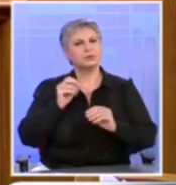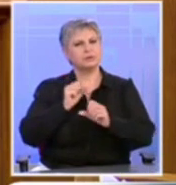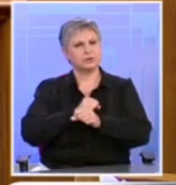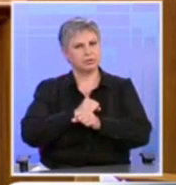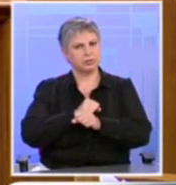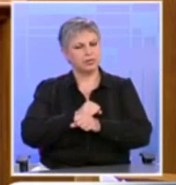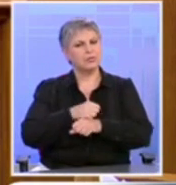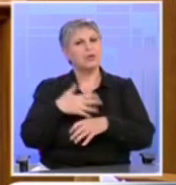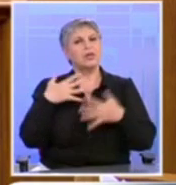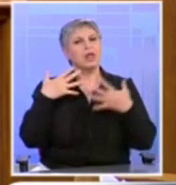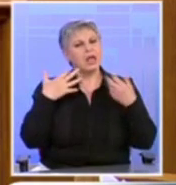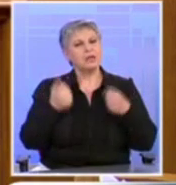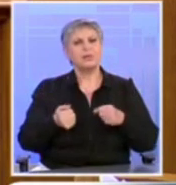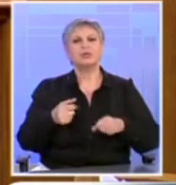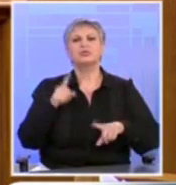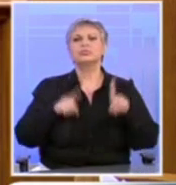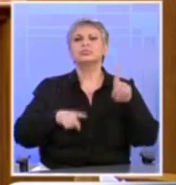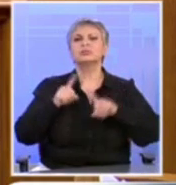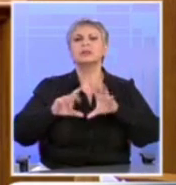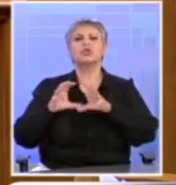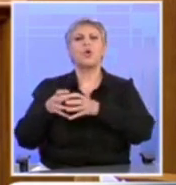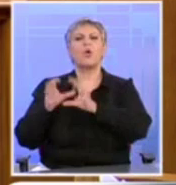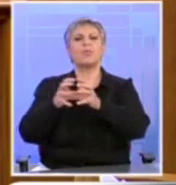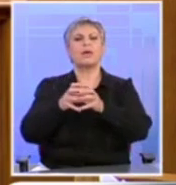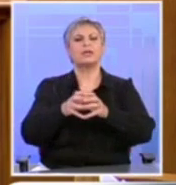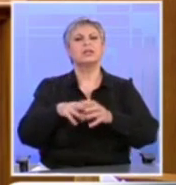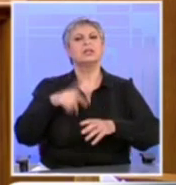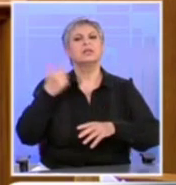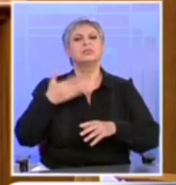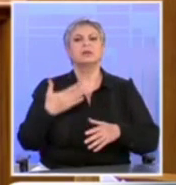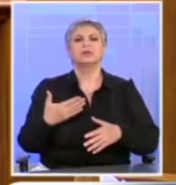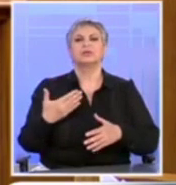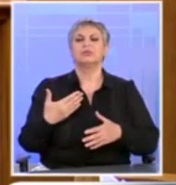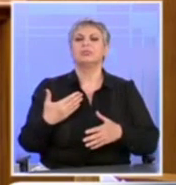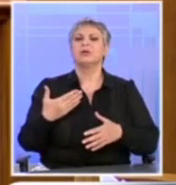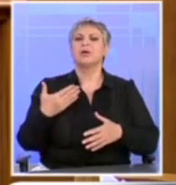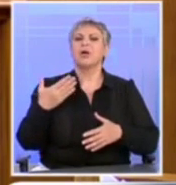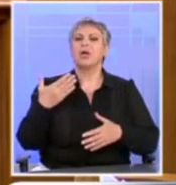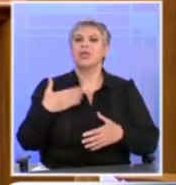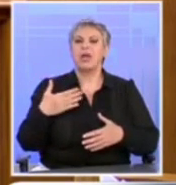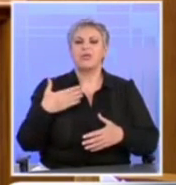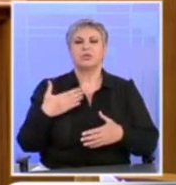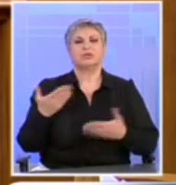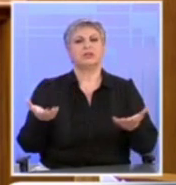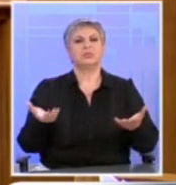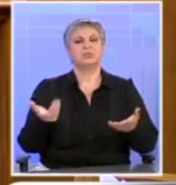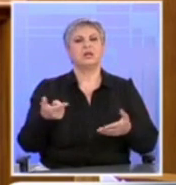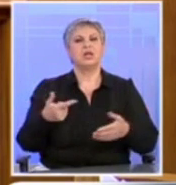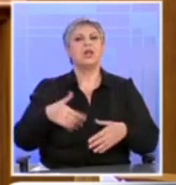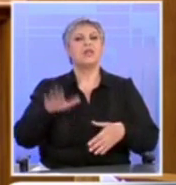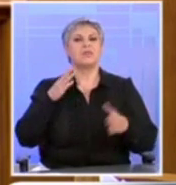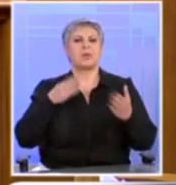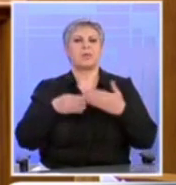του νεοφιλελευθερισμού, κύκλοι τιμωρητικοί από την πλευρά των δανειστών που θέλουν να μην